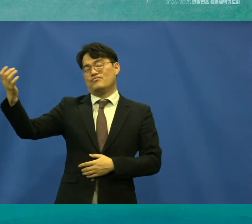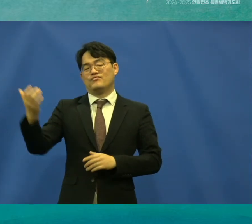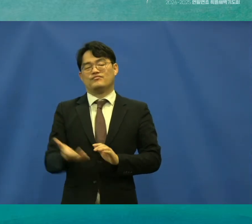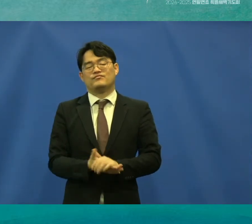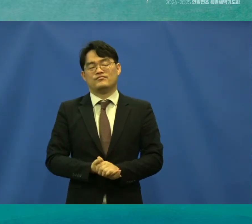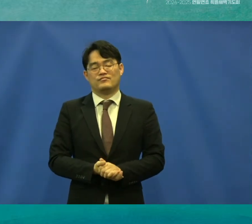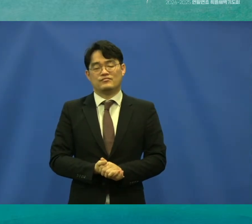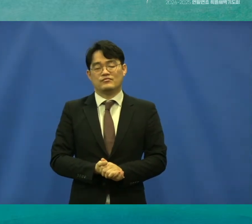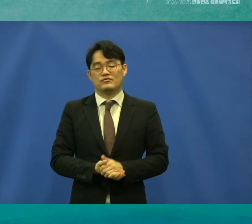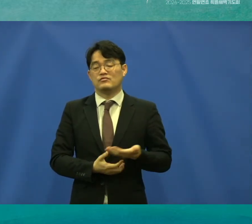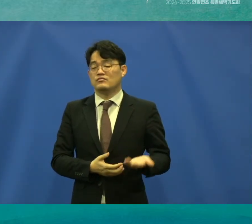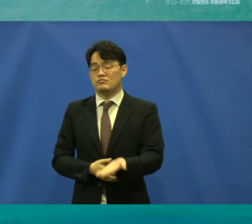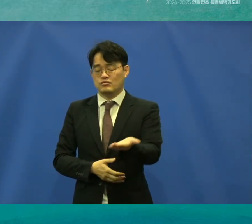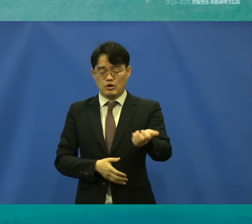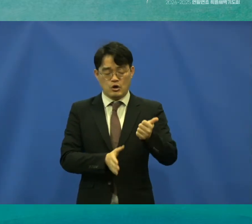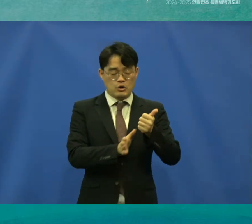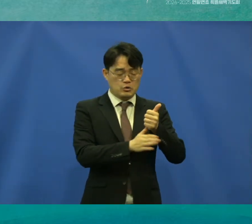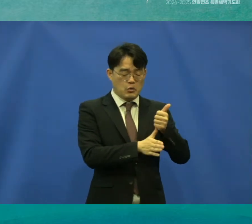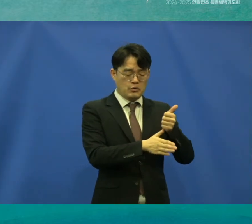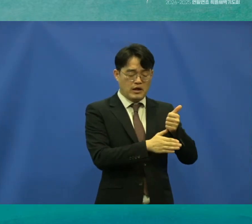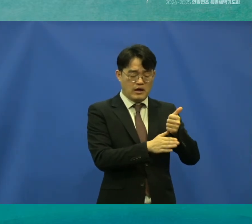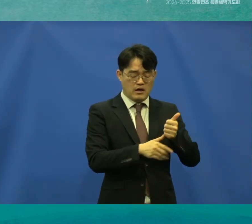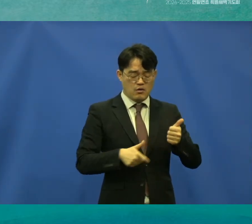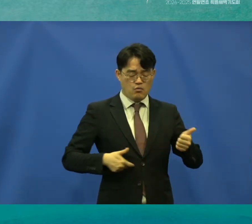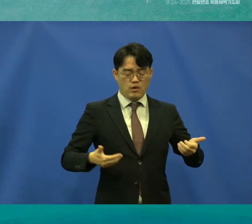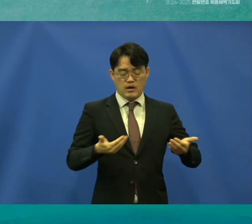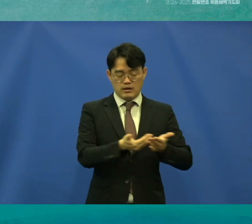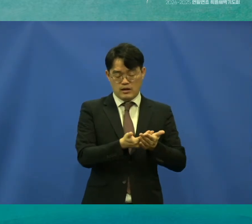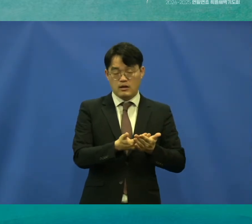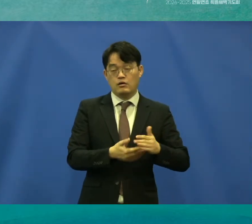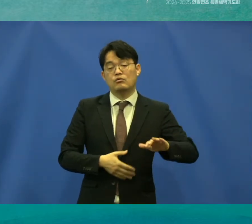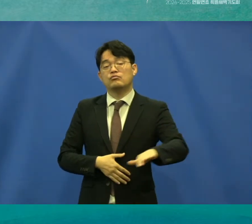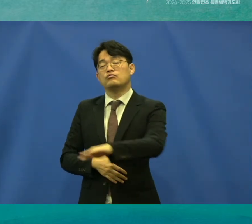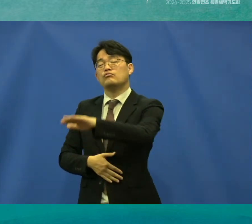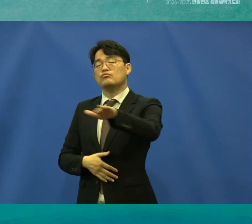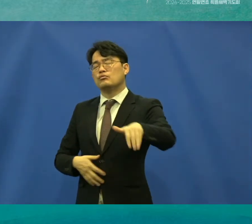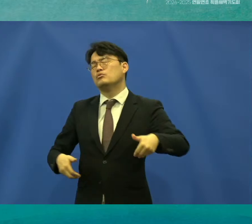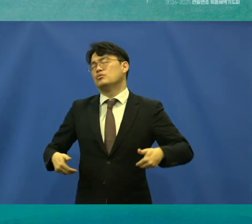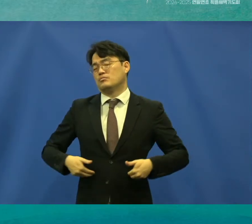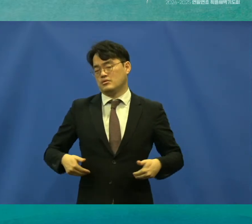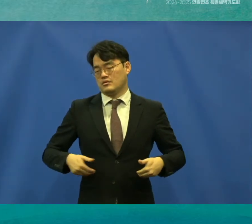그러니까 요나가 물고기 속에서도 제대로 된 회개가 안 된 거예요.